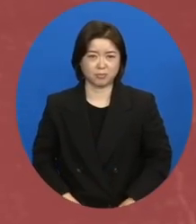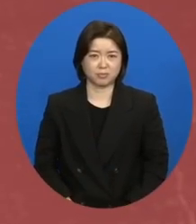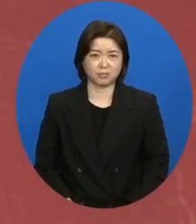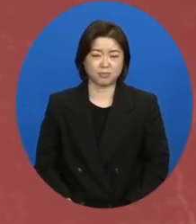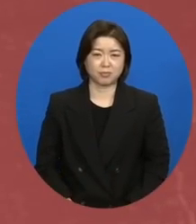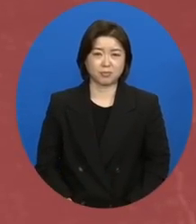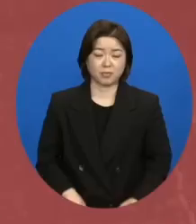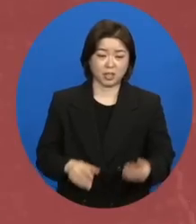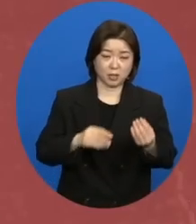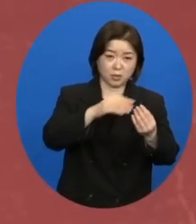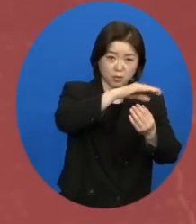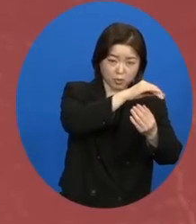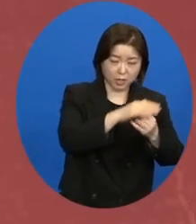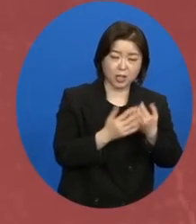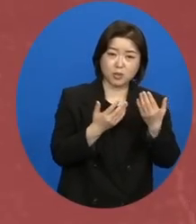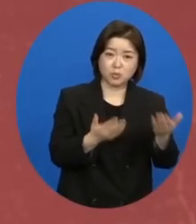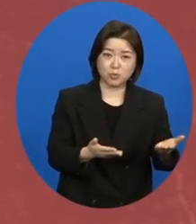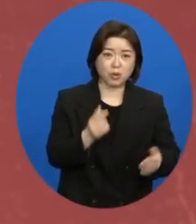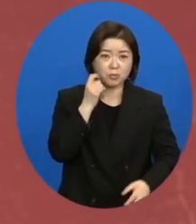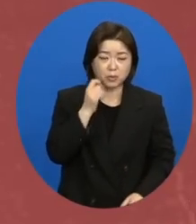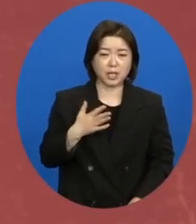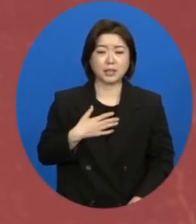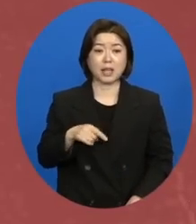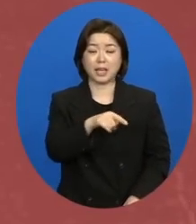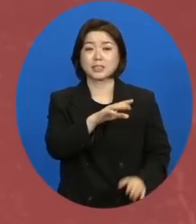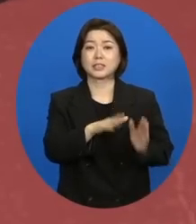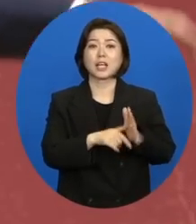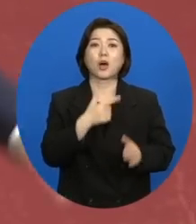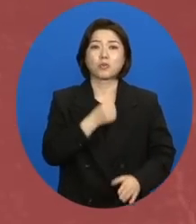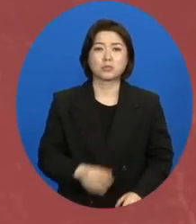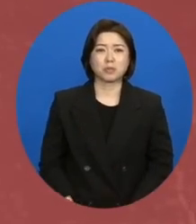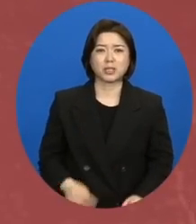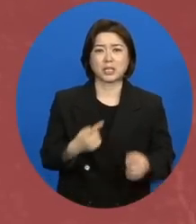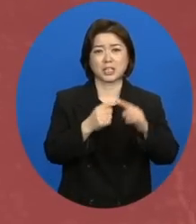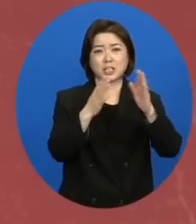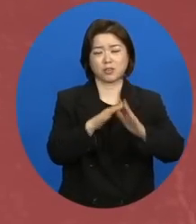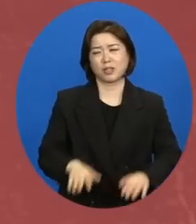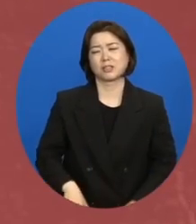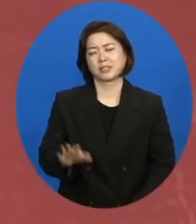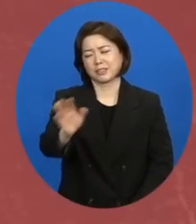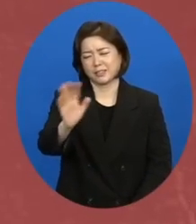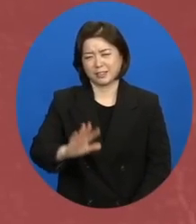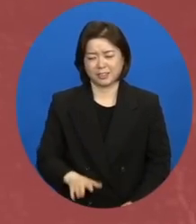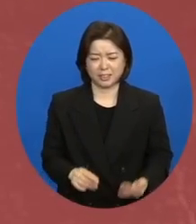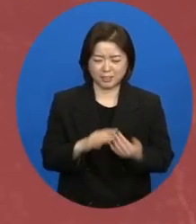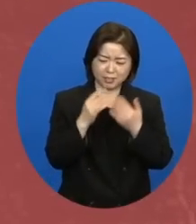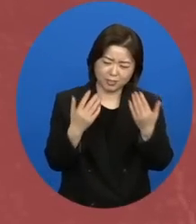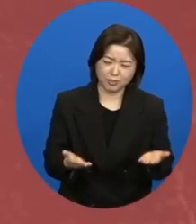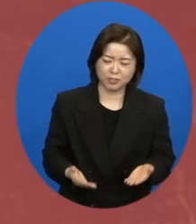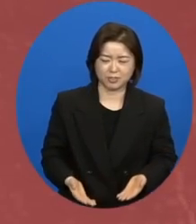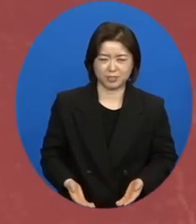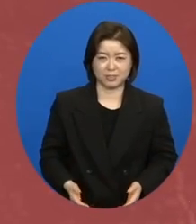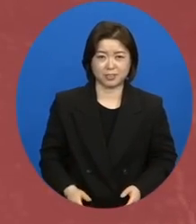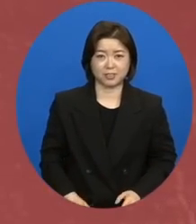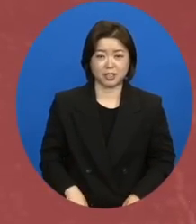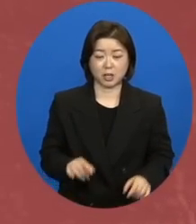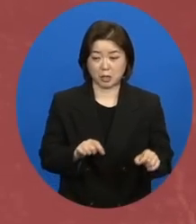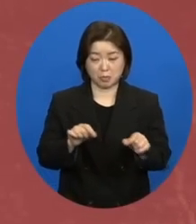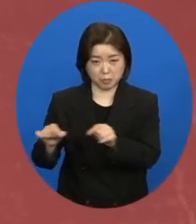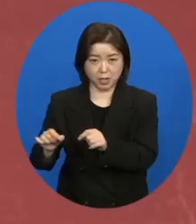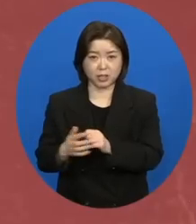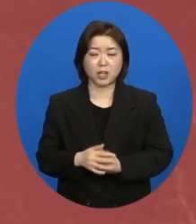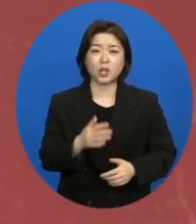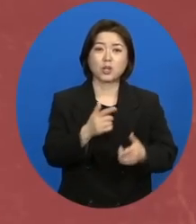한가위 때문에 휴가가 있어서 못한 나는 한가위 때 하려고 그랬는데 우리 교인들이 한가위 때는 뭐 연휴고 그래서 좋다. 수요일, 목요일, 금요일